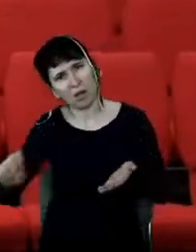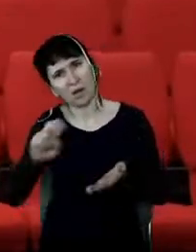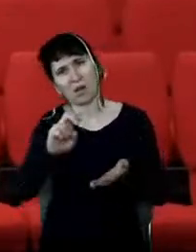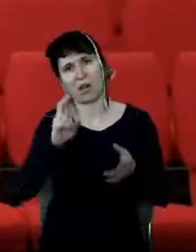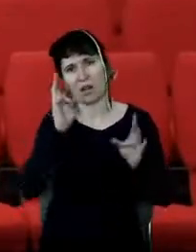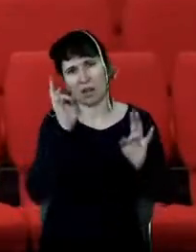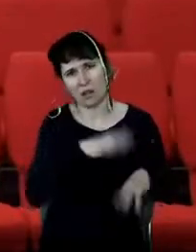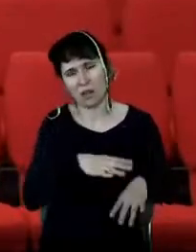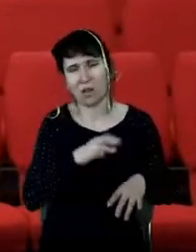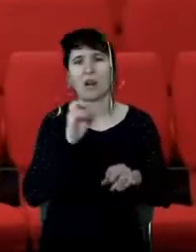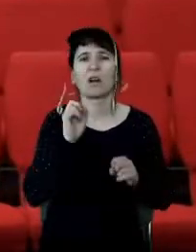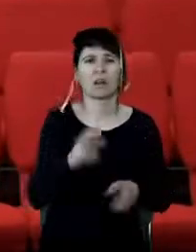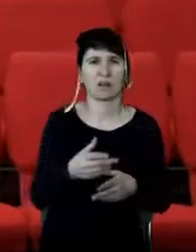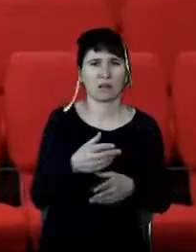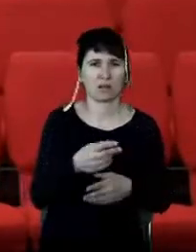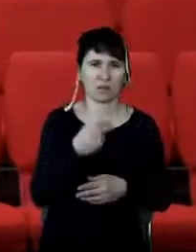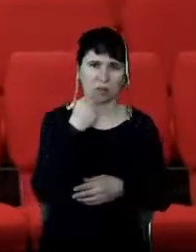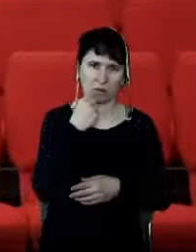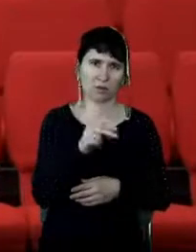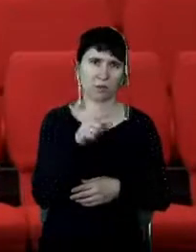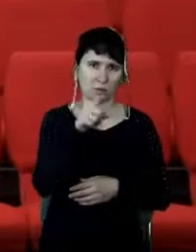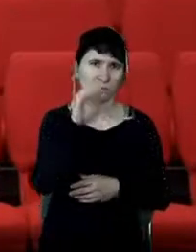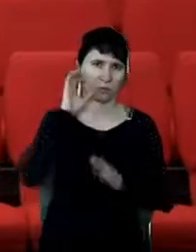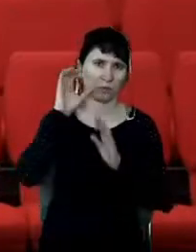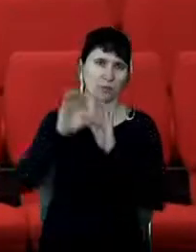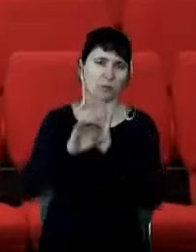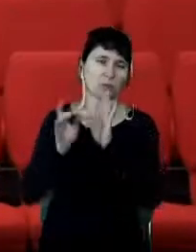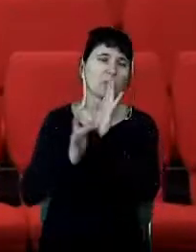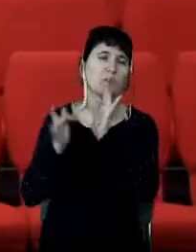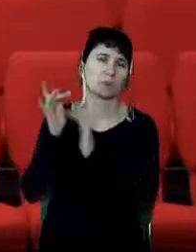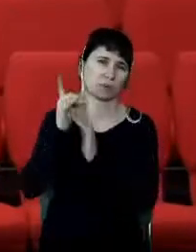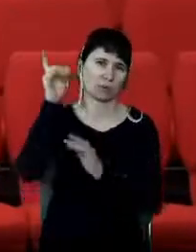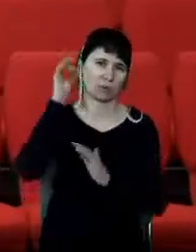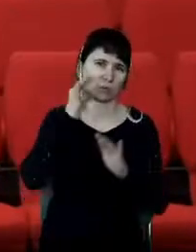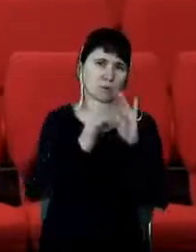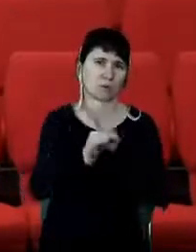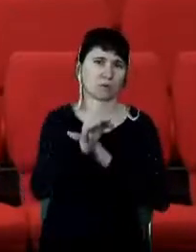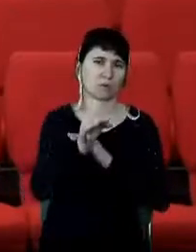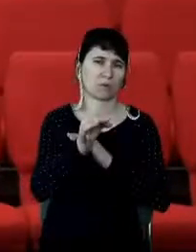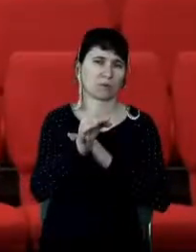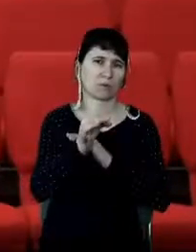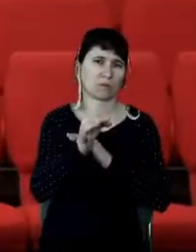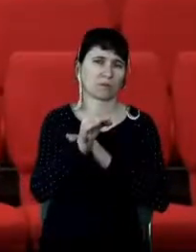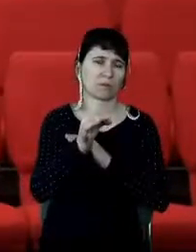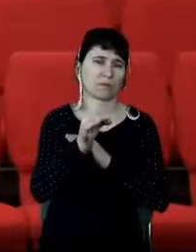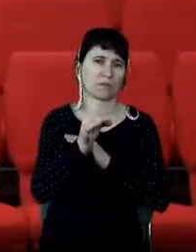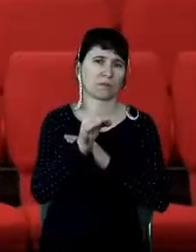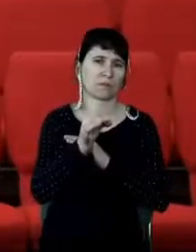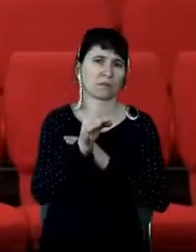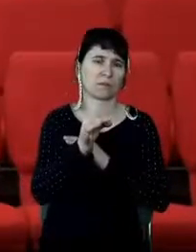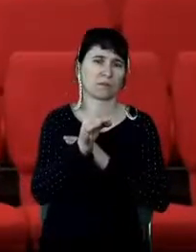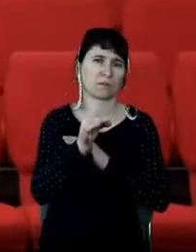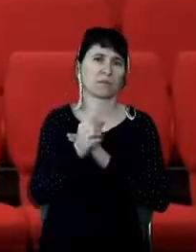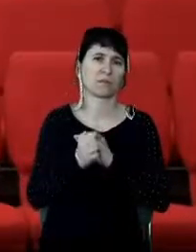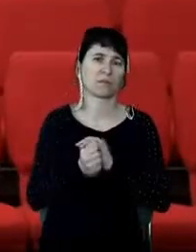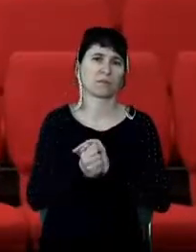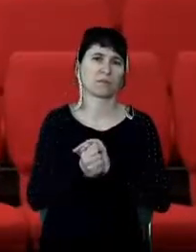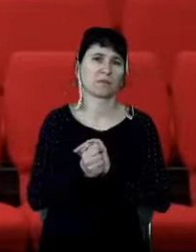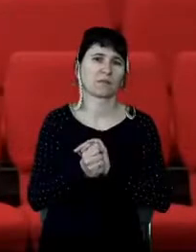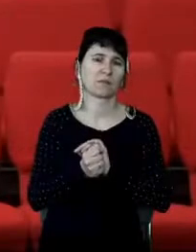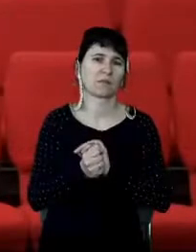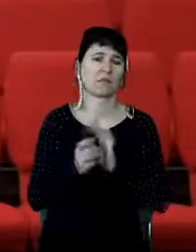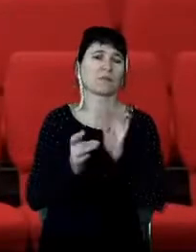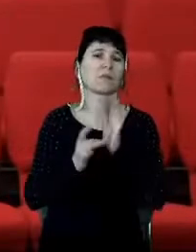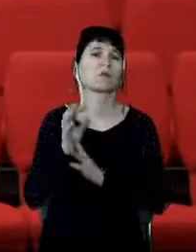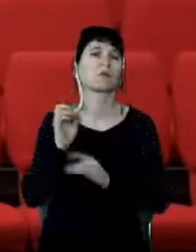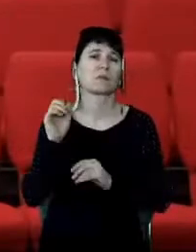якось. Але нам важливо прислухатись до Ісуса. Що нам говорить Ісус? Що